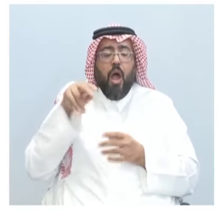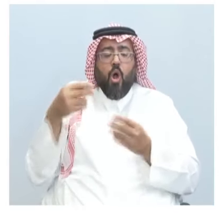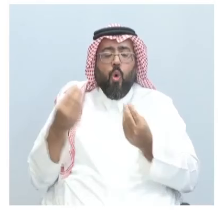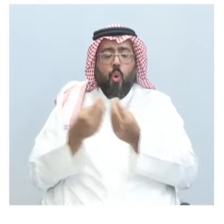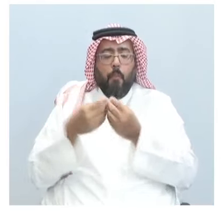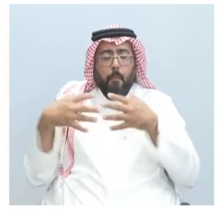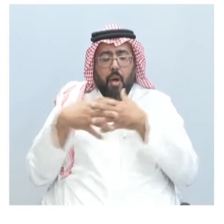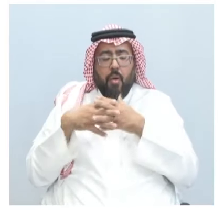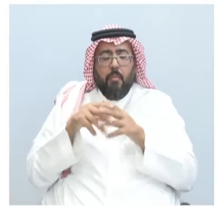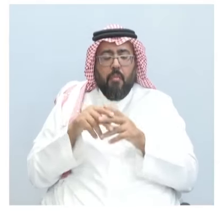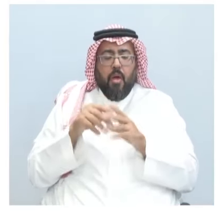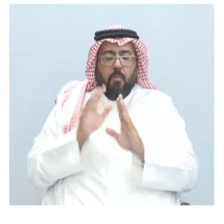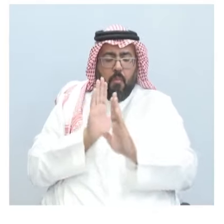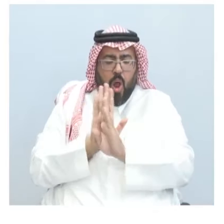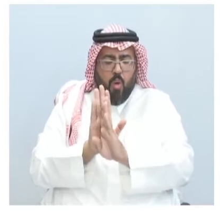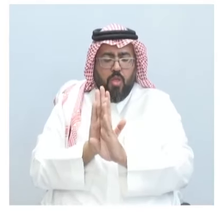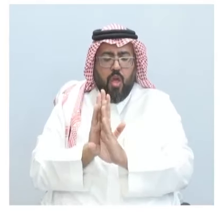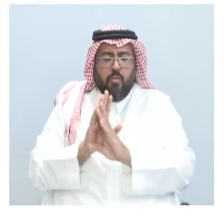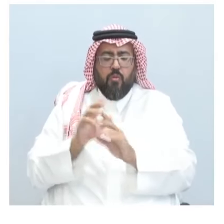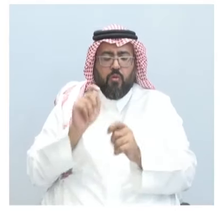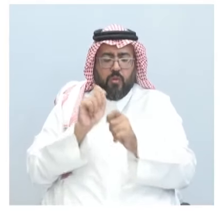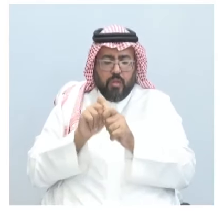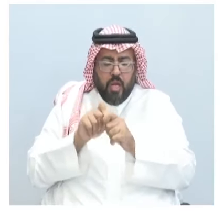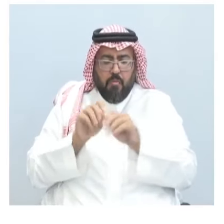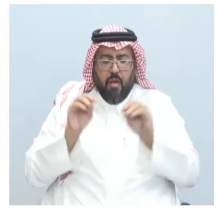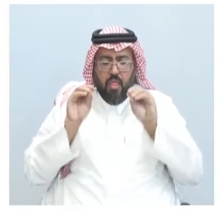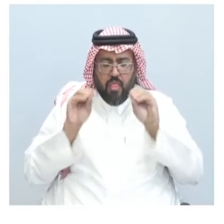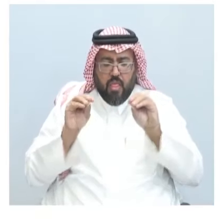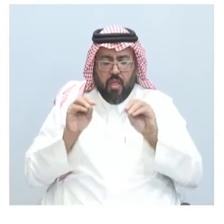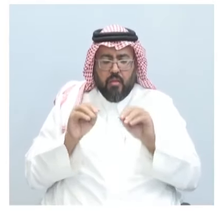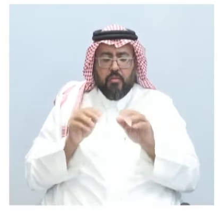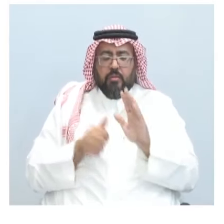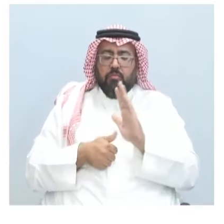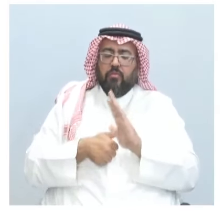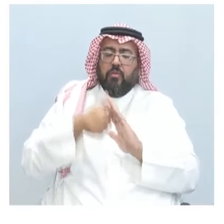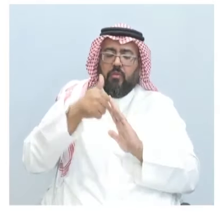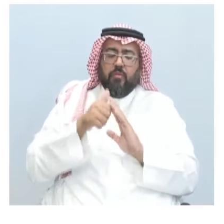معكما بالعون والنصره والتاييد